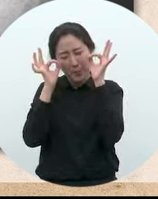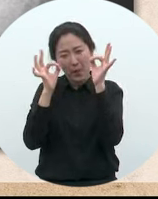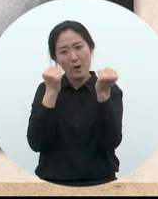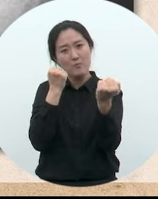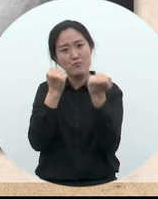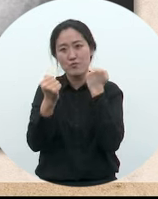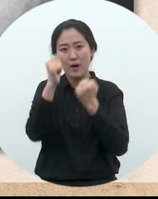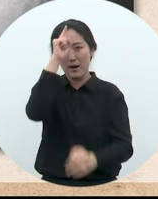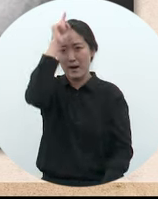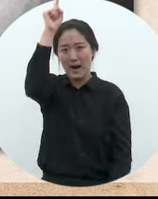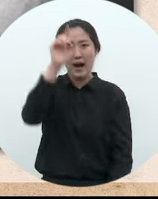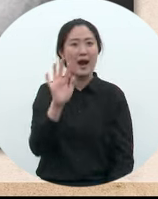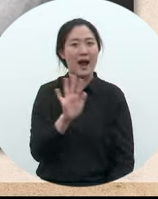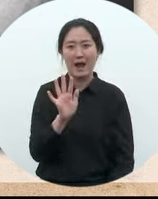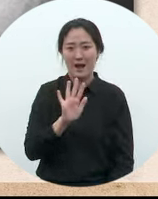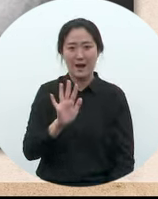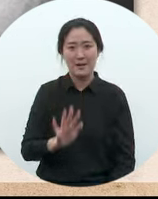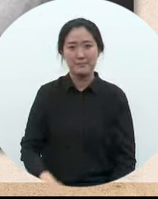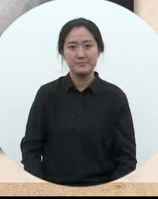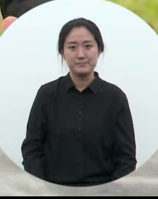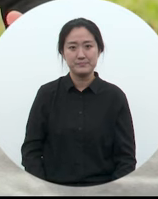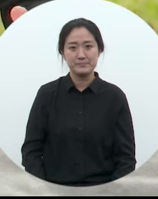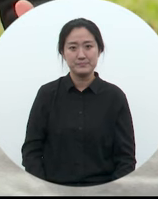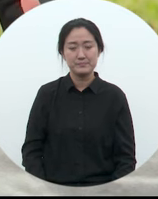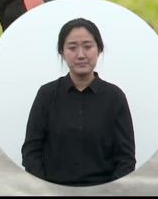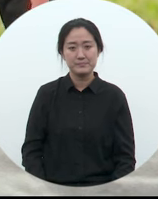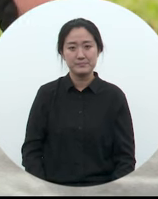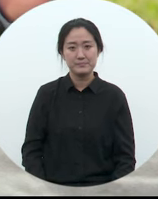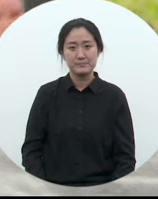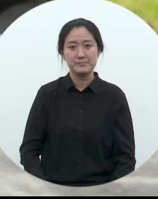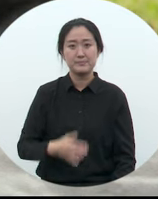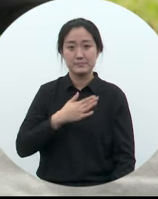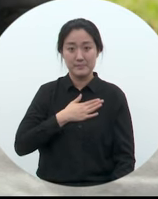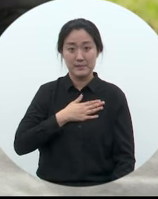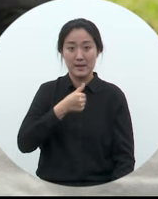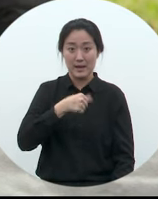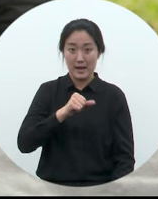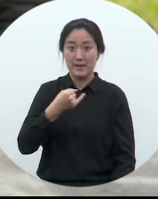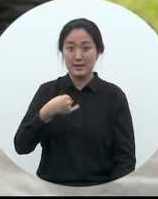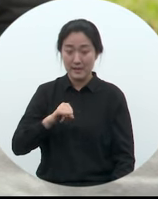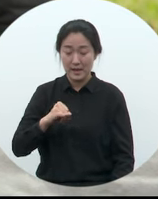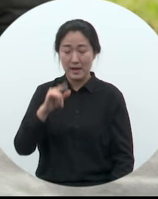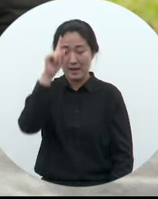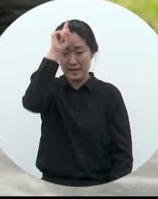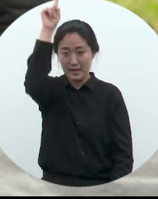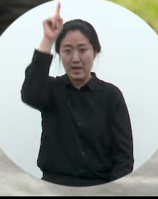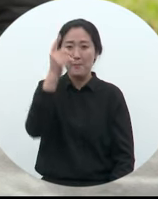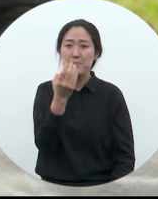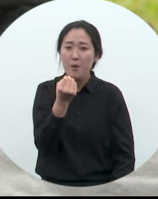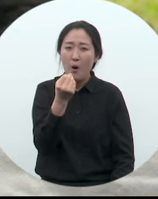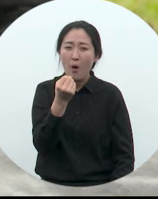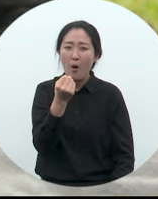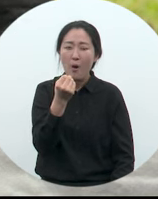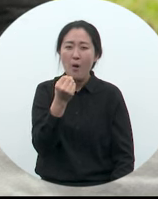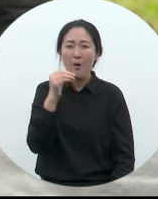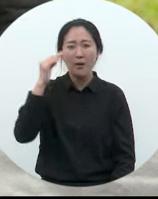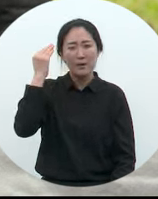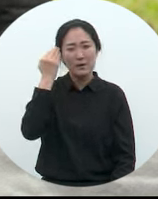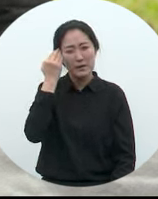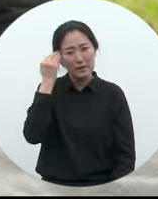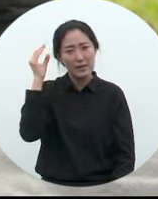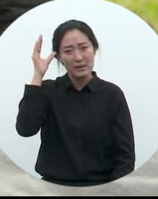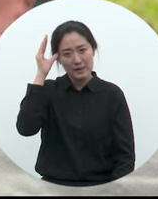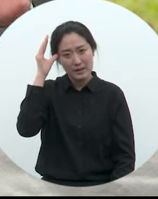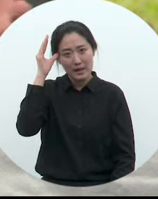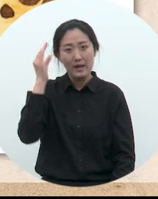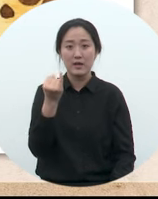노력을 해도 키가 성장할 수가 없는 것이죠. 우리 아이가 언제까지 자랄 것인가 또 이제 부모들이 굉장히 궁금하게